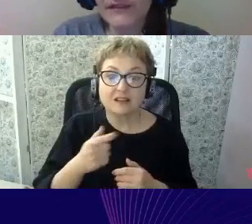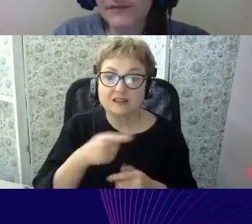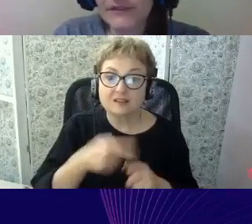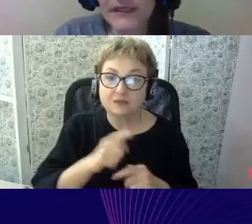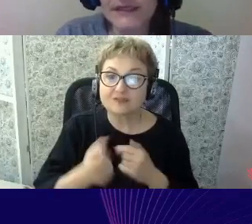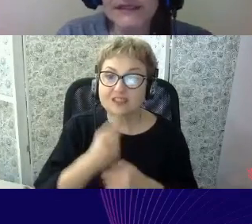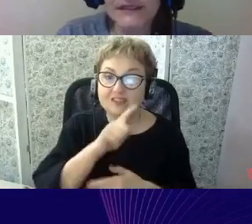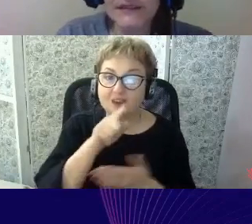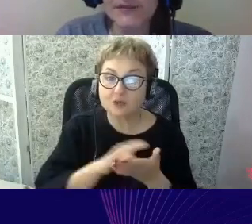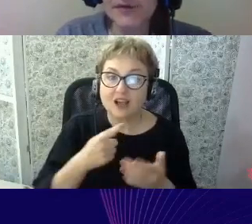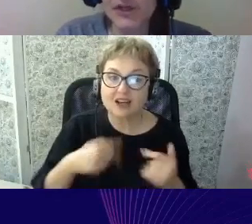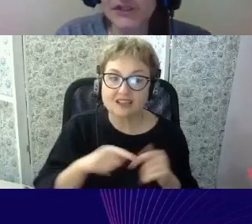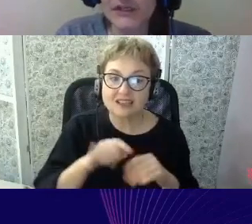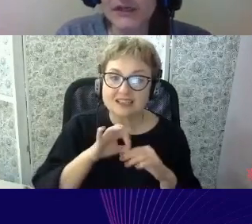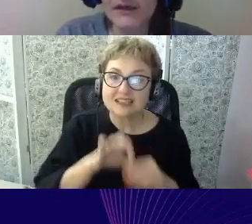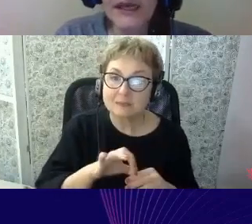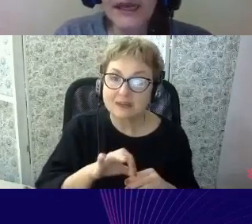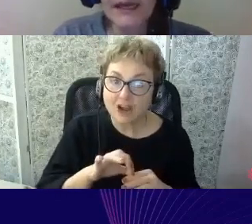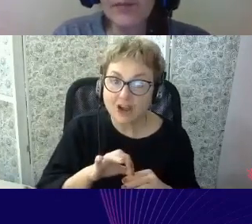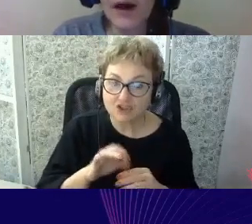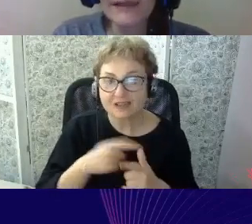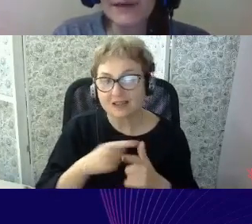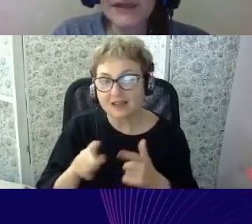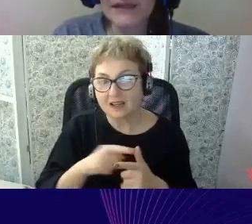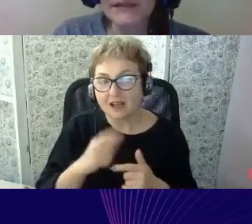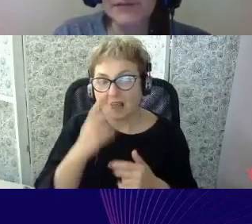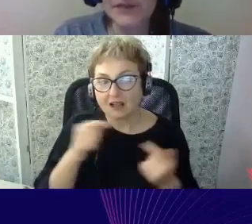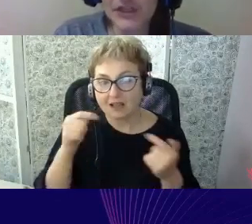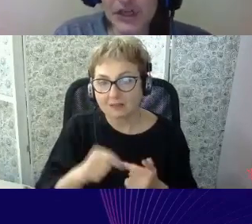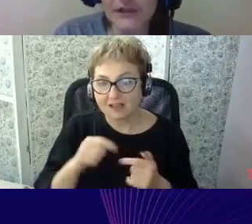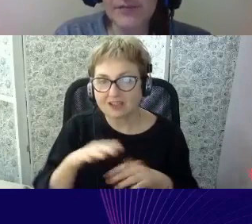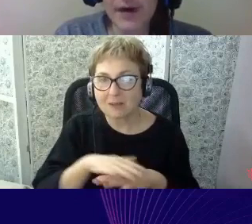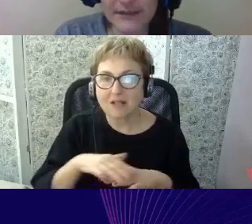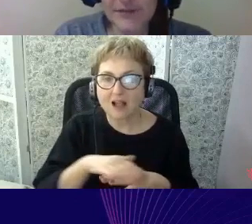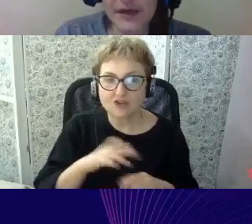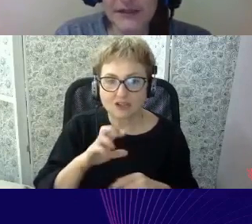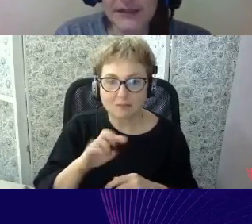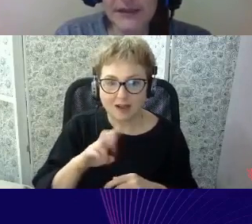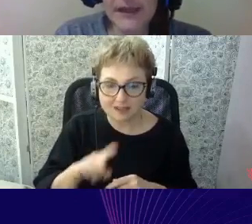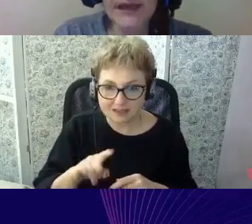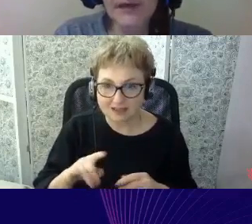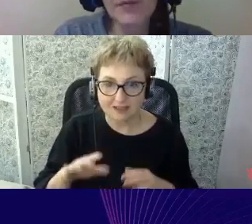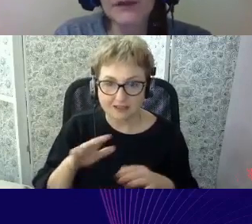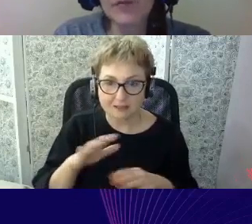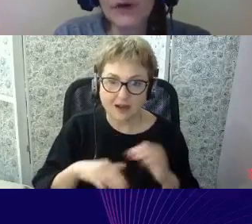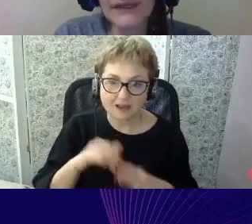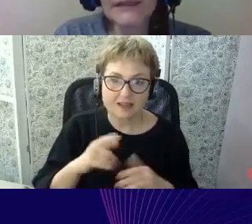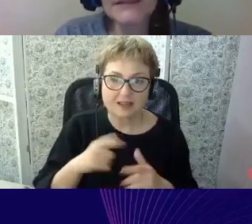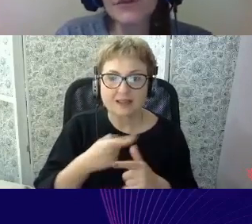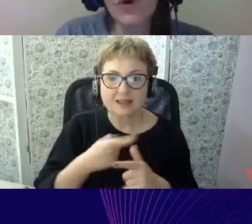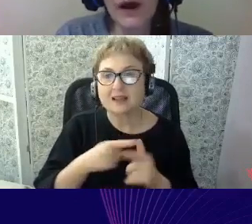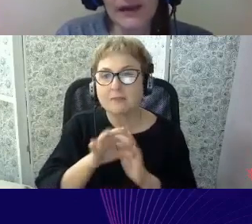о необходимости организации сопровождения, либо адаптации площадки базы практики, либо